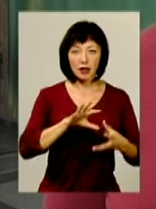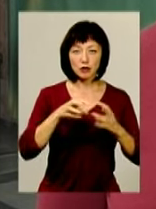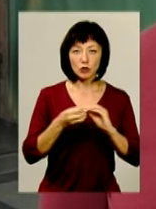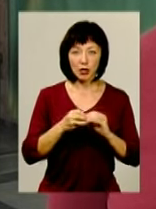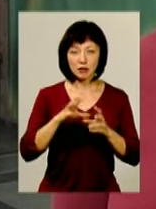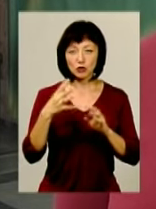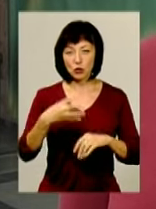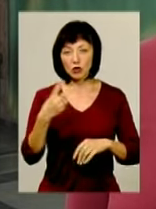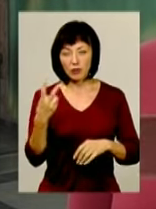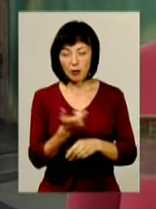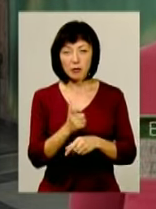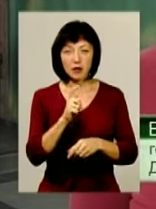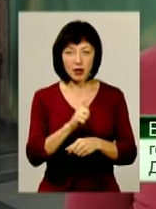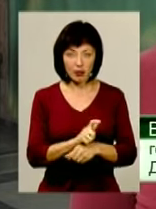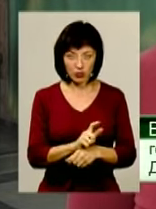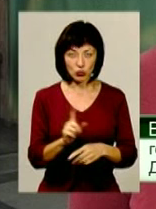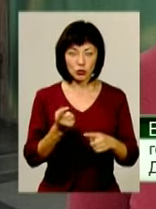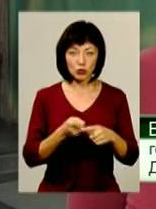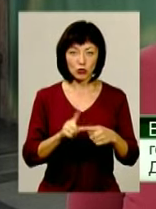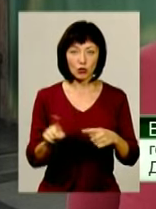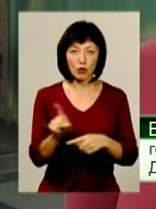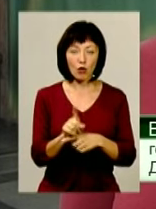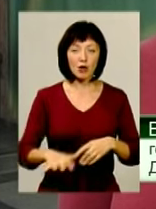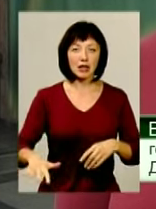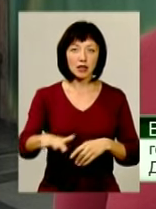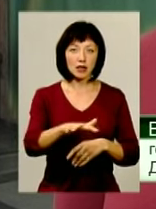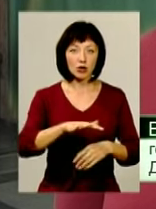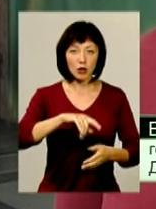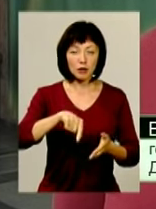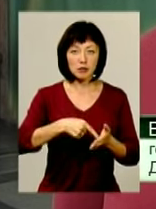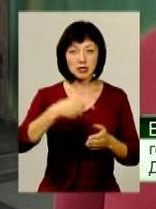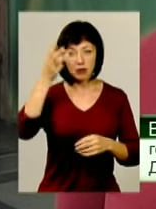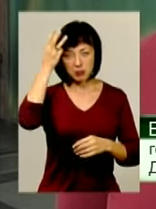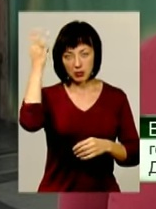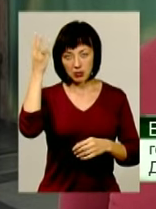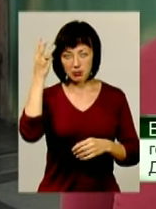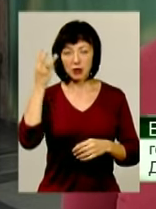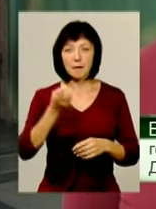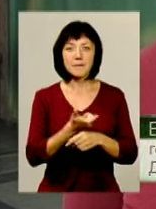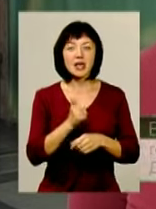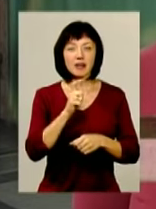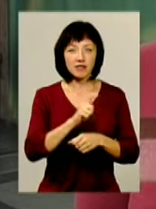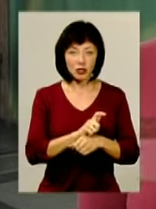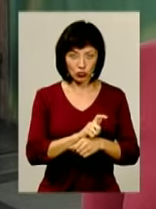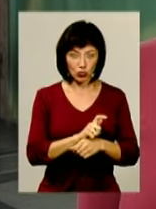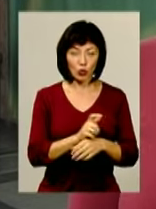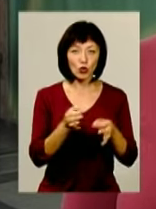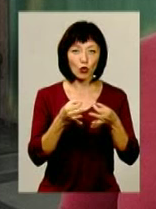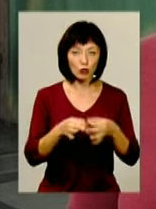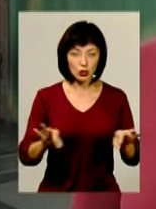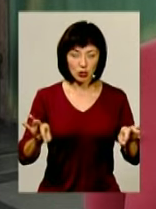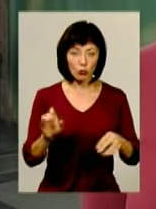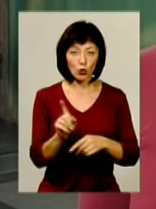сьогодні перевищують, це якраз на території міста Хмельницького, перевищують показники гранично допустимих концентрацій. Тобто це